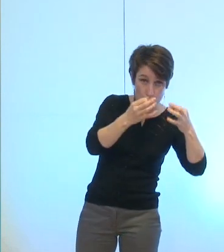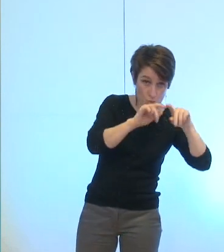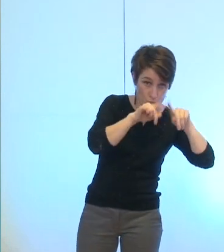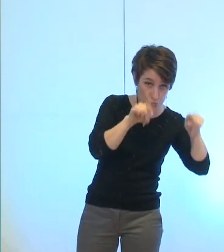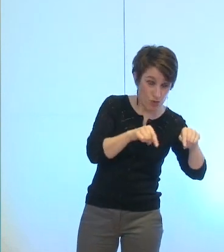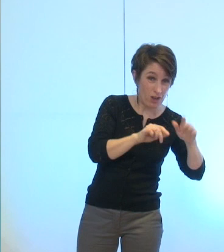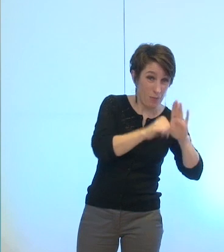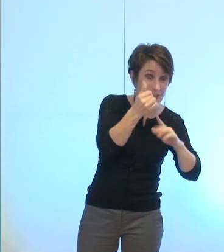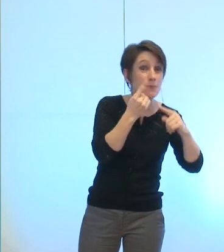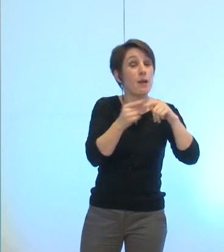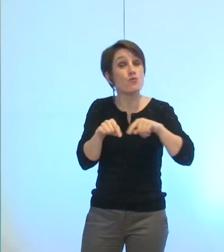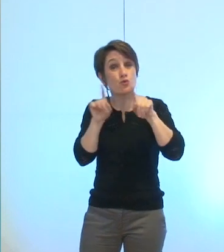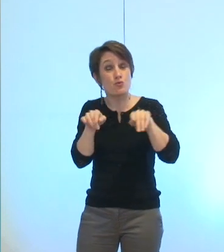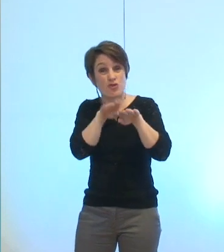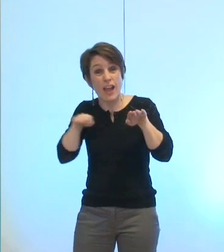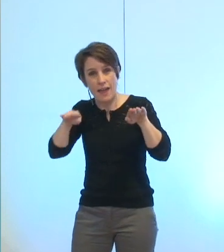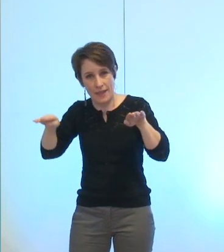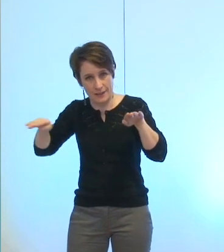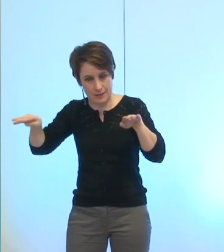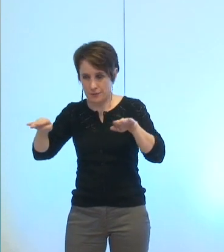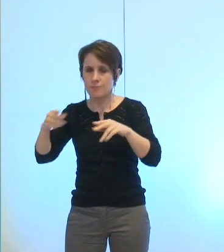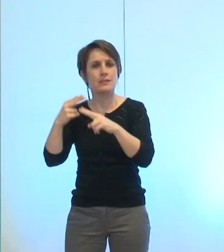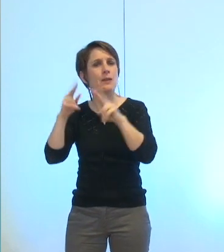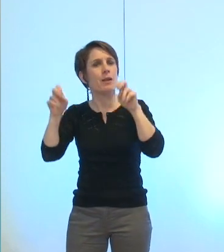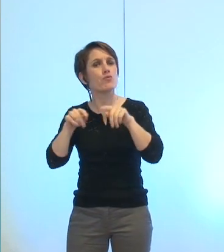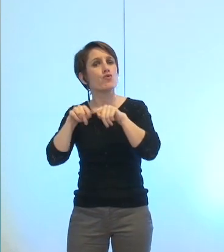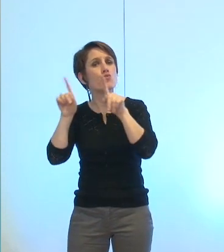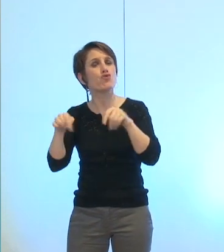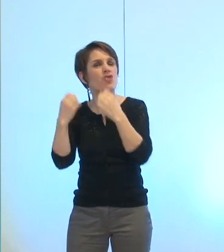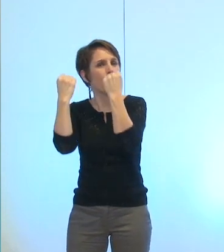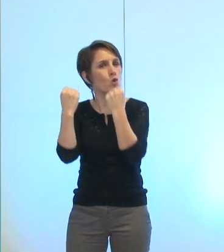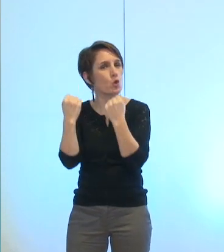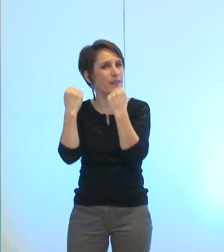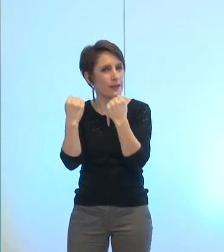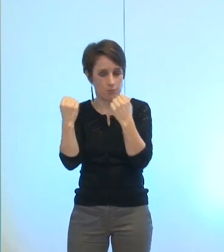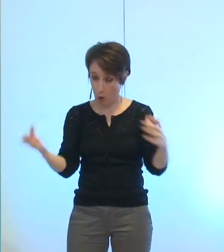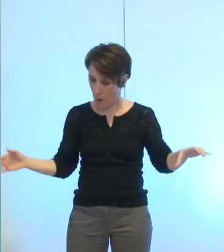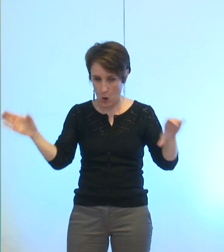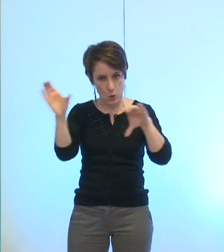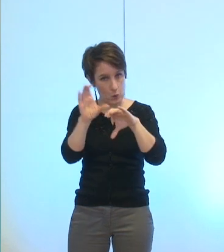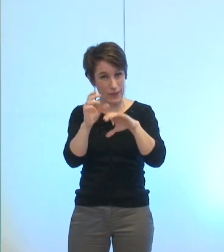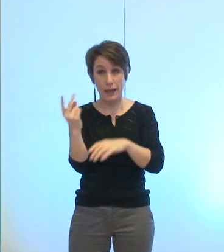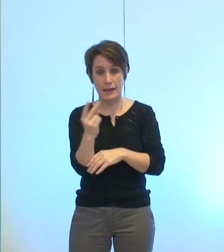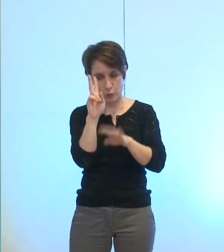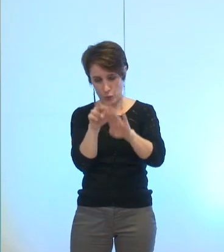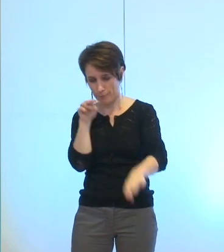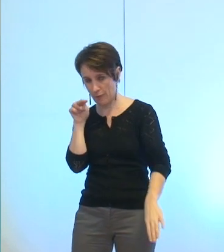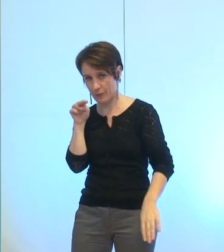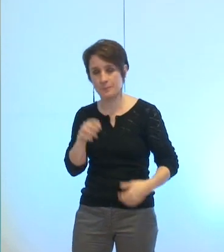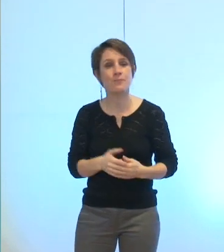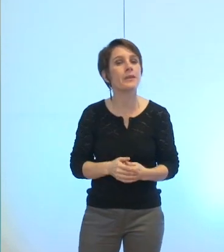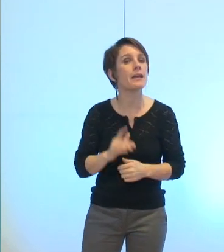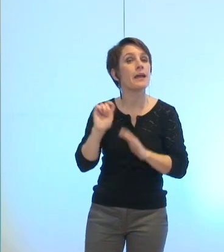que l'on appelle le budget consolidé en 1995 la